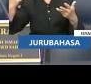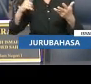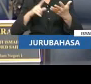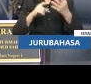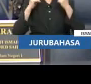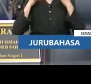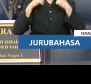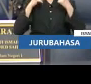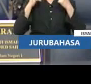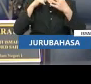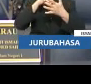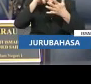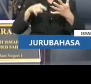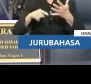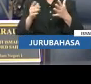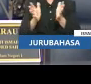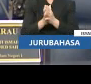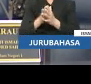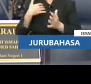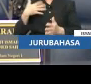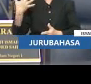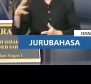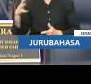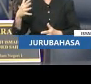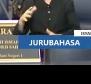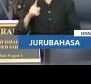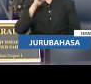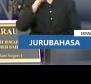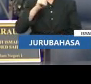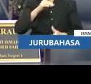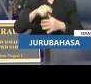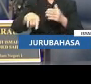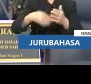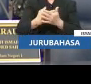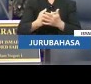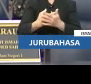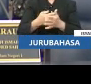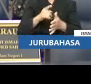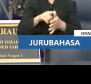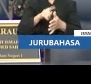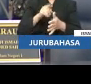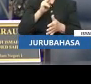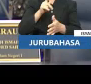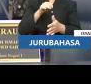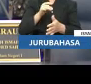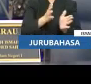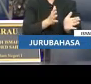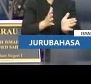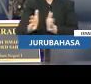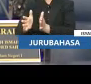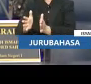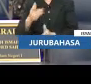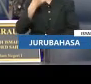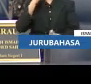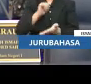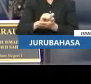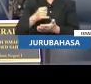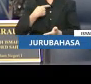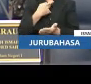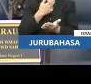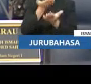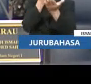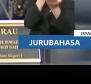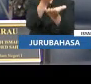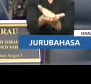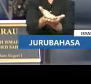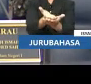juga pihak swasta yang sudah tentu tidak di bawah bidang kuasa KPKT sendiri untuk menyelaraskan semuanya. Sebab itulah kita cadangkan